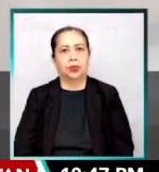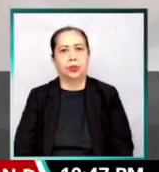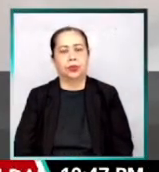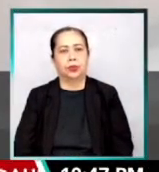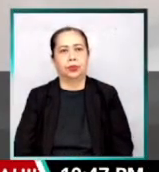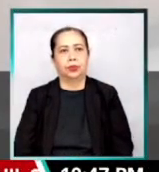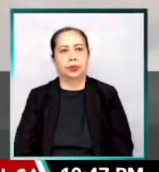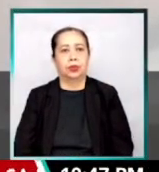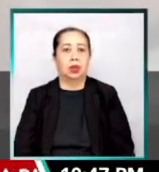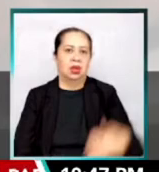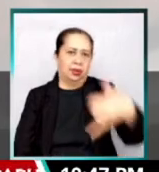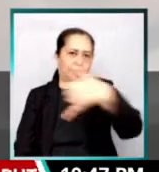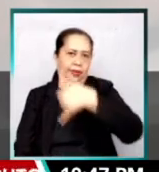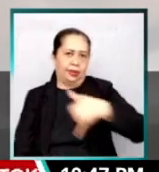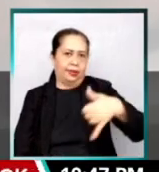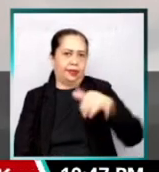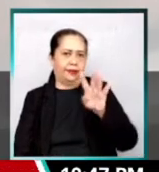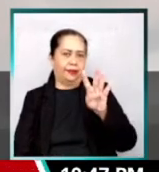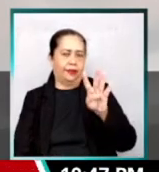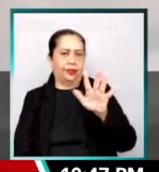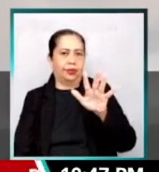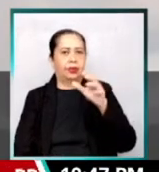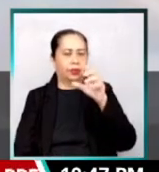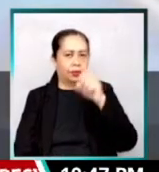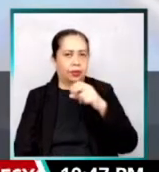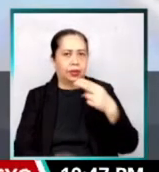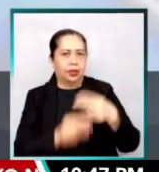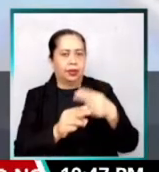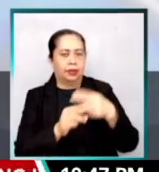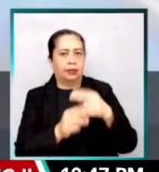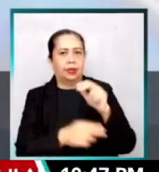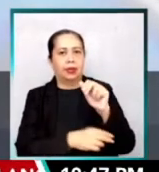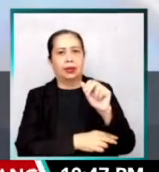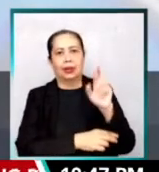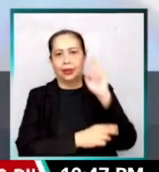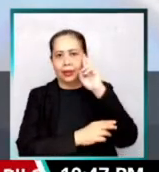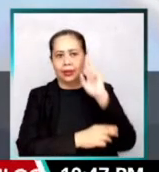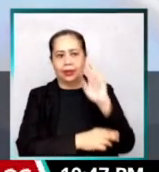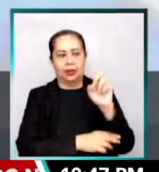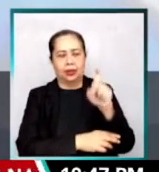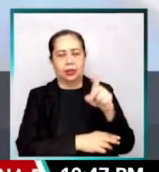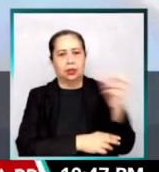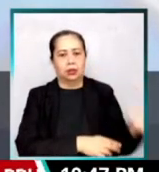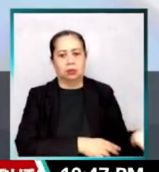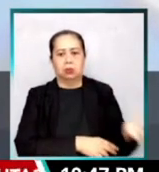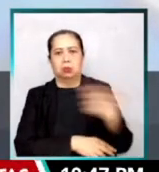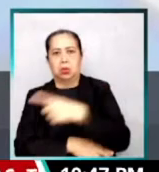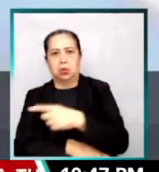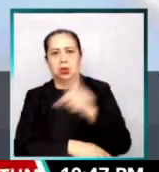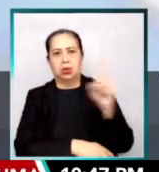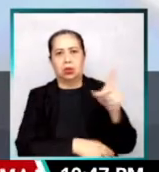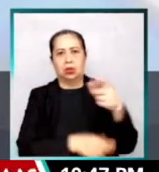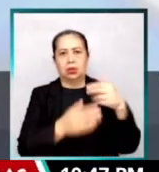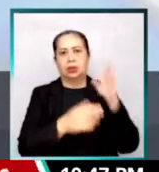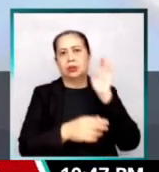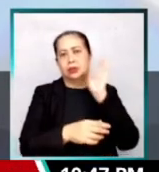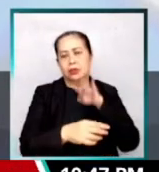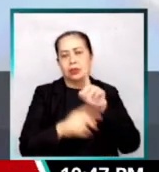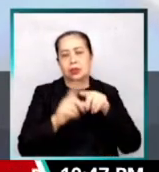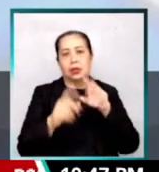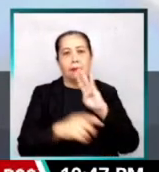Nakikipag-inuman ng 45-anyos na si Rex Galiendo nang maghagis ng paputok na whistle bomb ang kanyang kapatid sa Bago City,